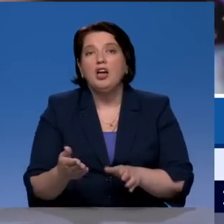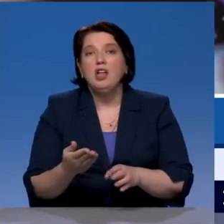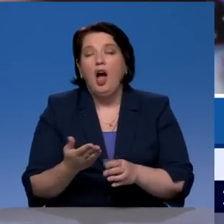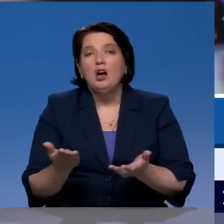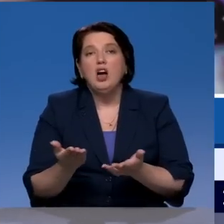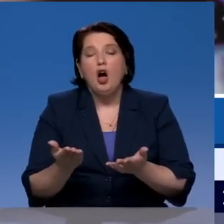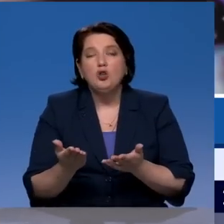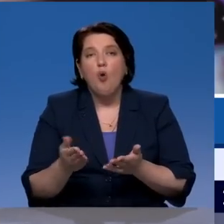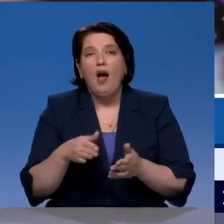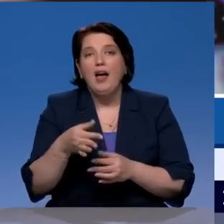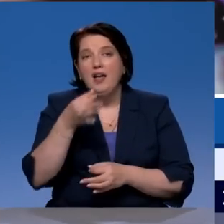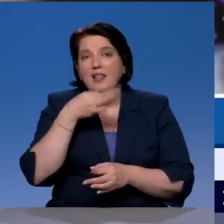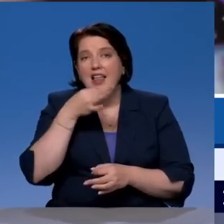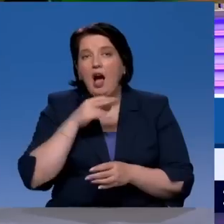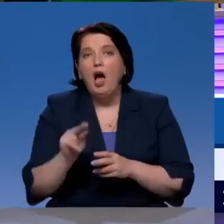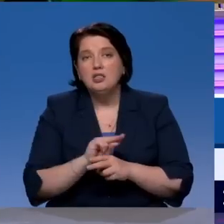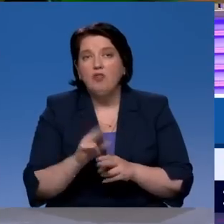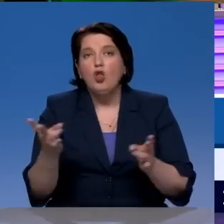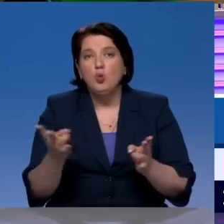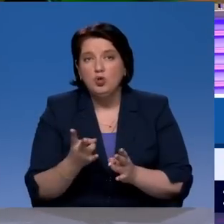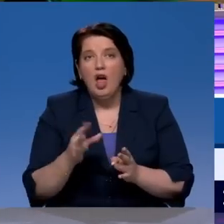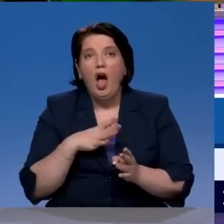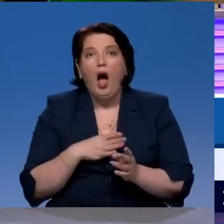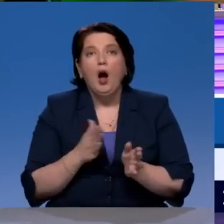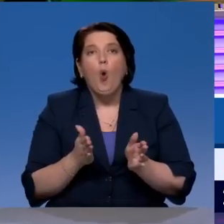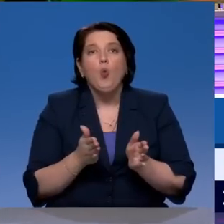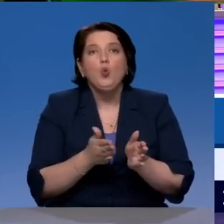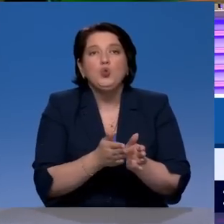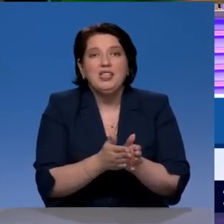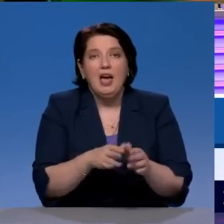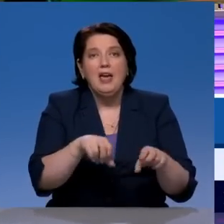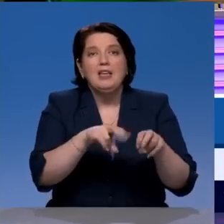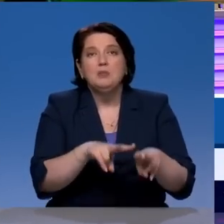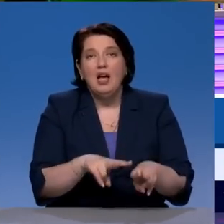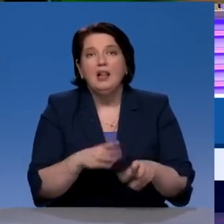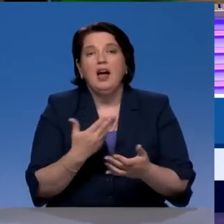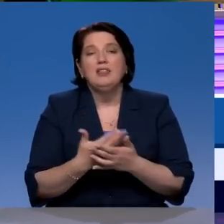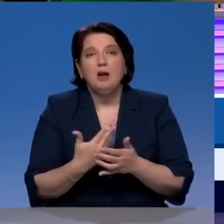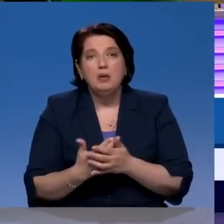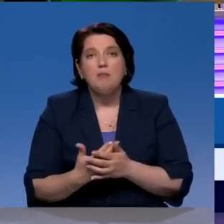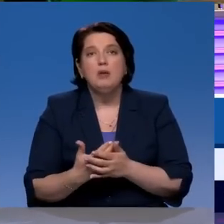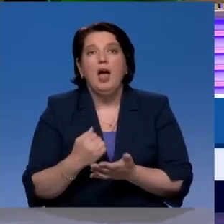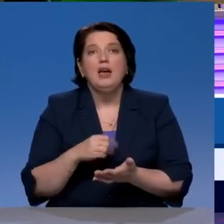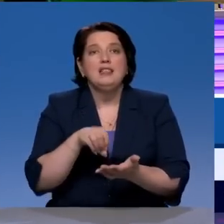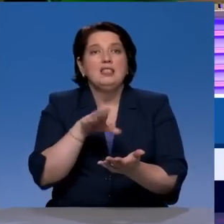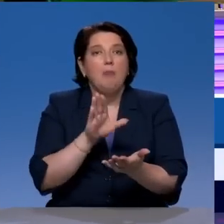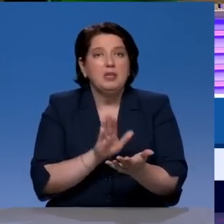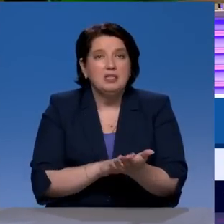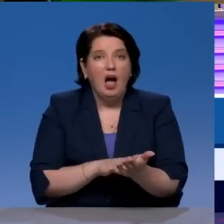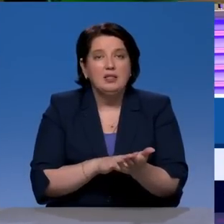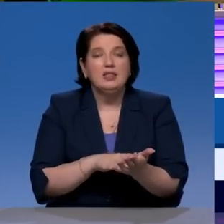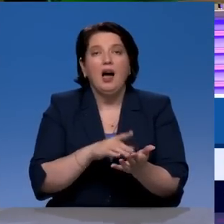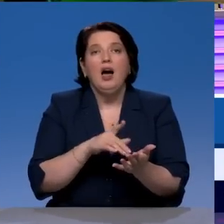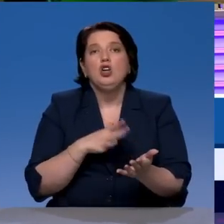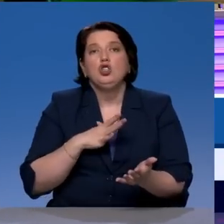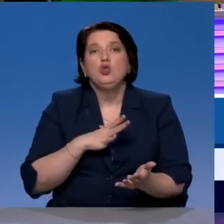например, узкий специалист. А мы знаем, что эта вилка длиной, там, к одному ты записываешься, ждешь приема через 2 недели, к другому тебе открывают эту